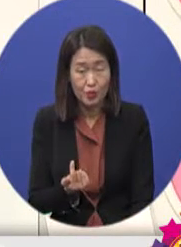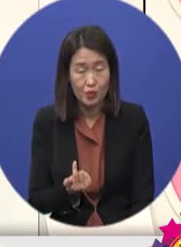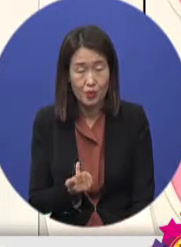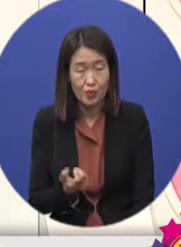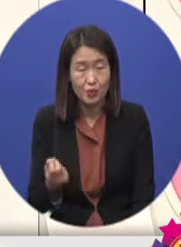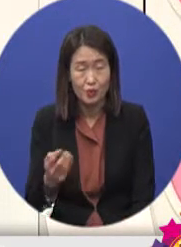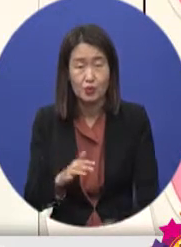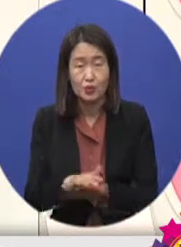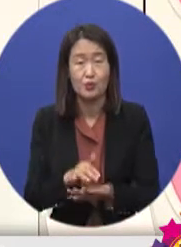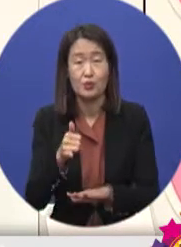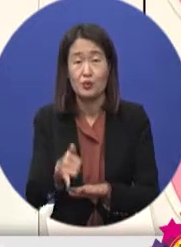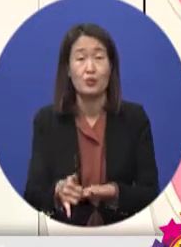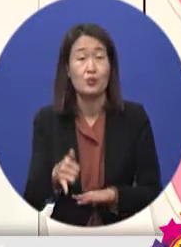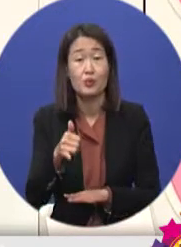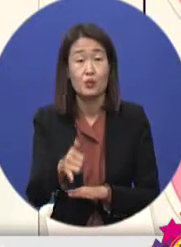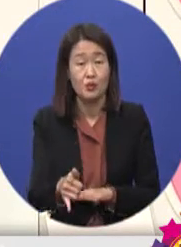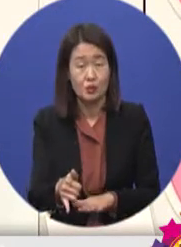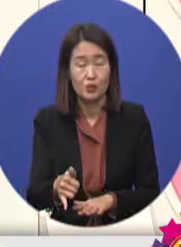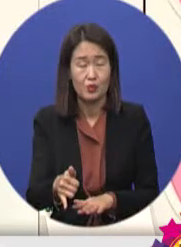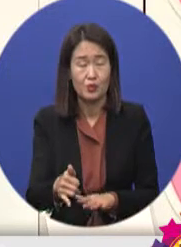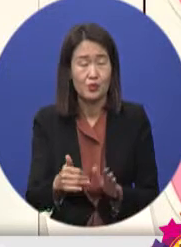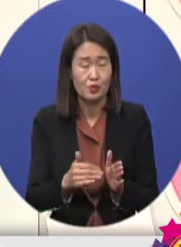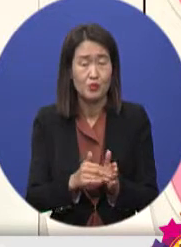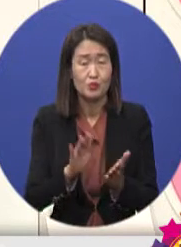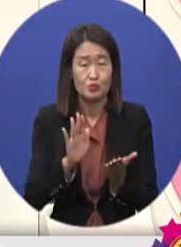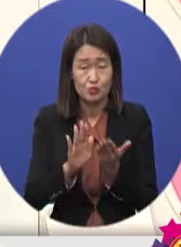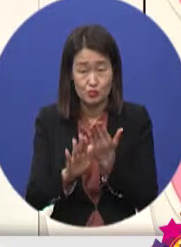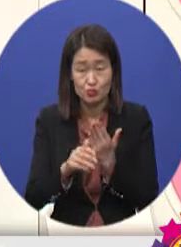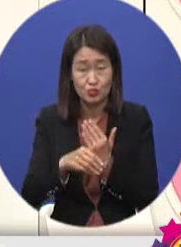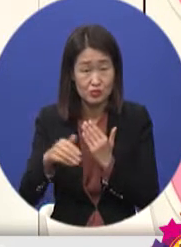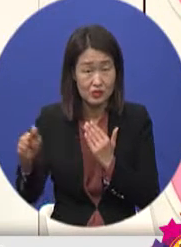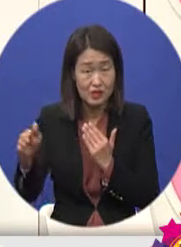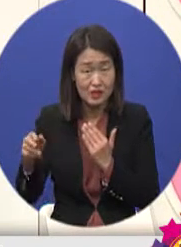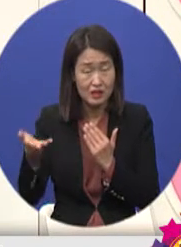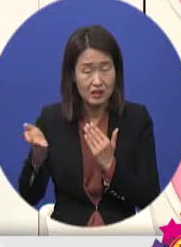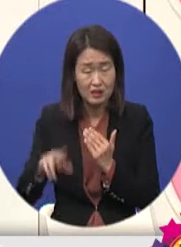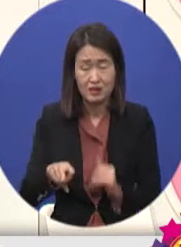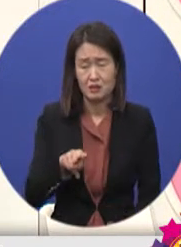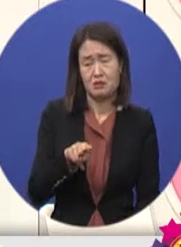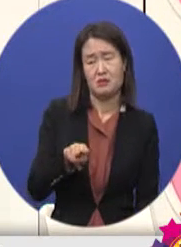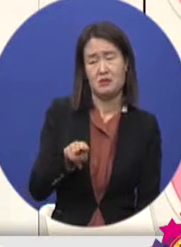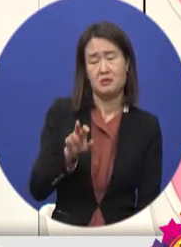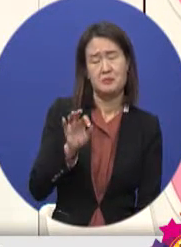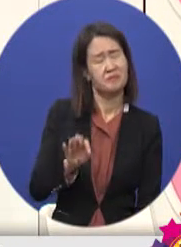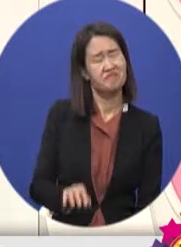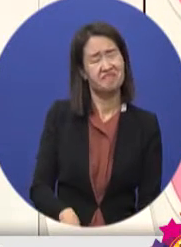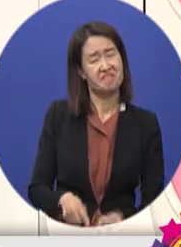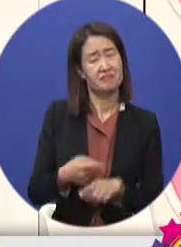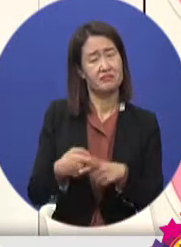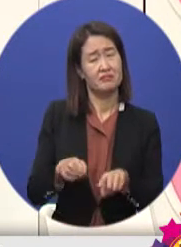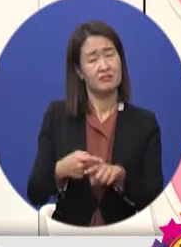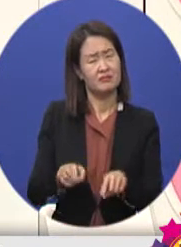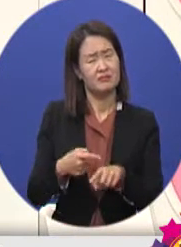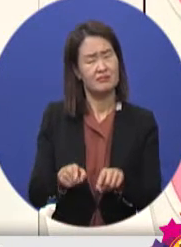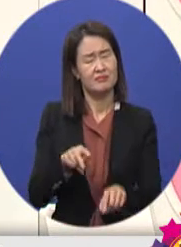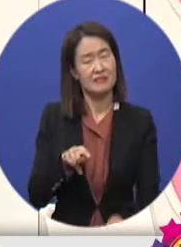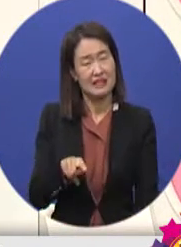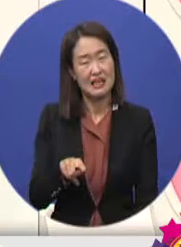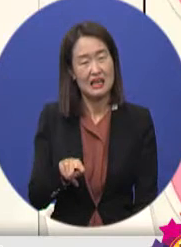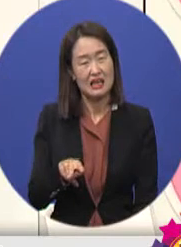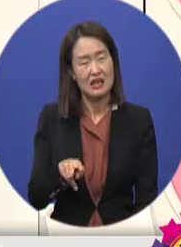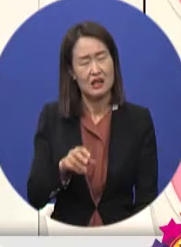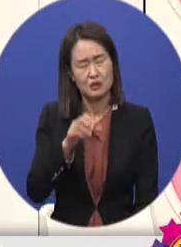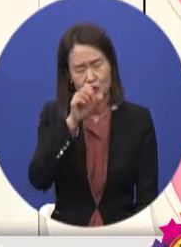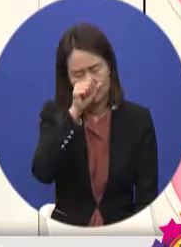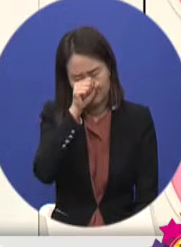오가지고 농사도 짓고 이래 하는데 내가 가만히 볼 때는 에이구 이 저래 착하고 좋은